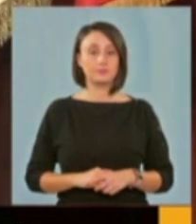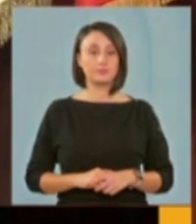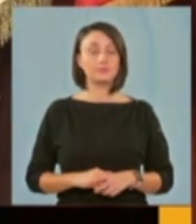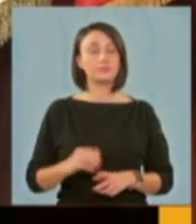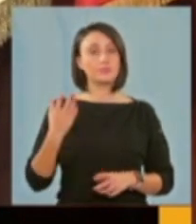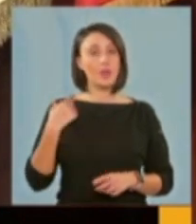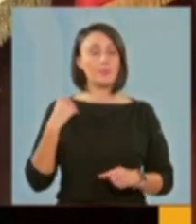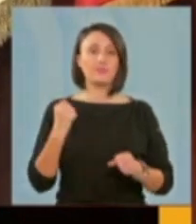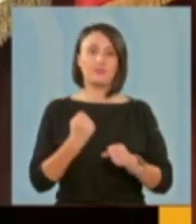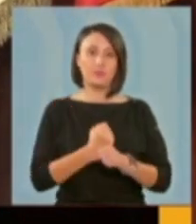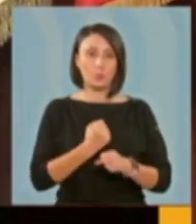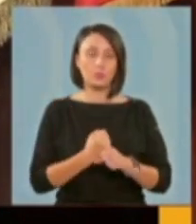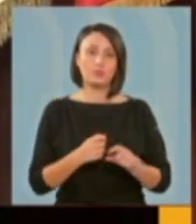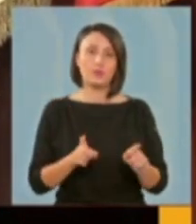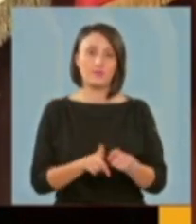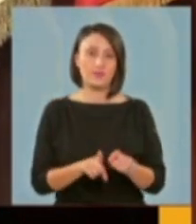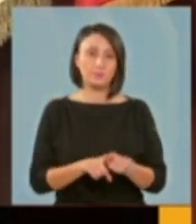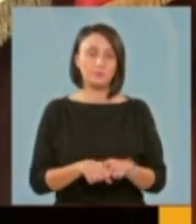Am realizat de asemenea